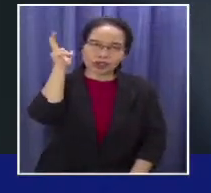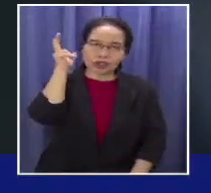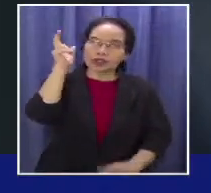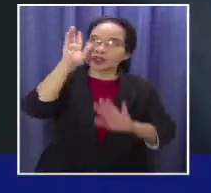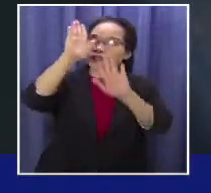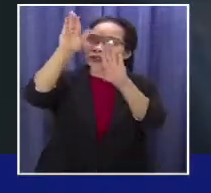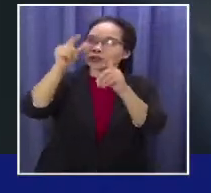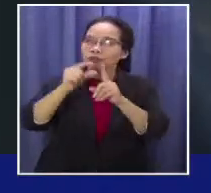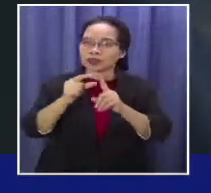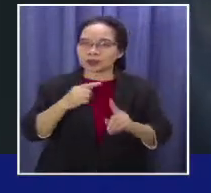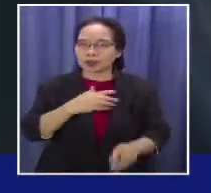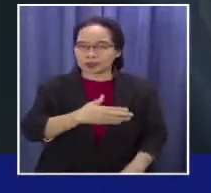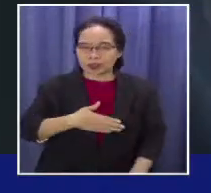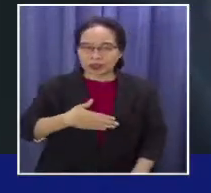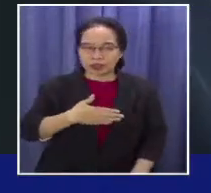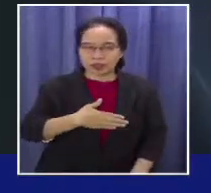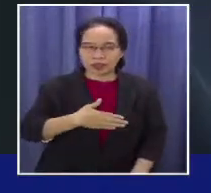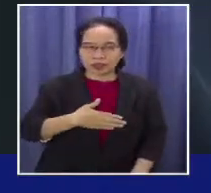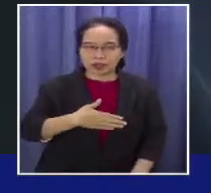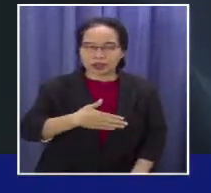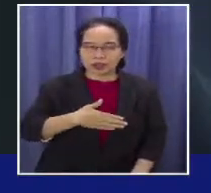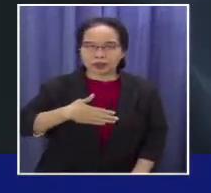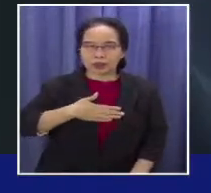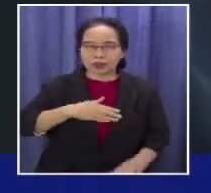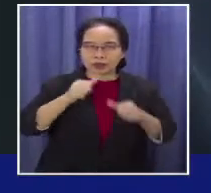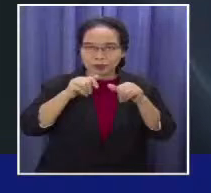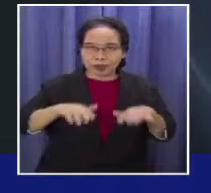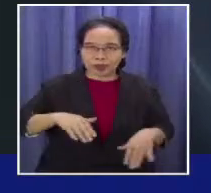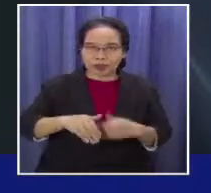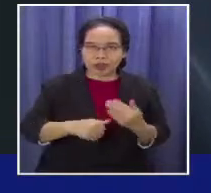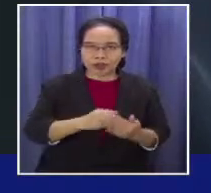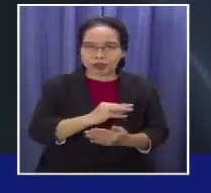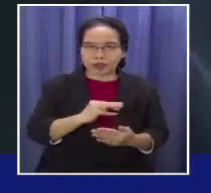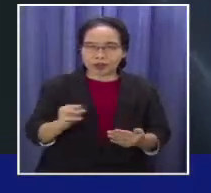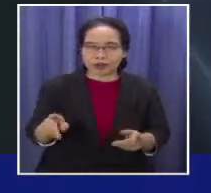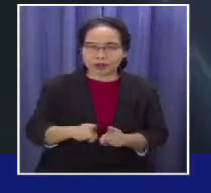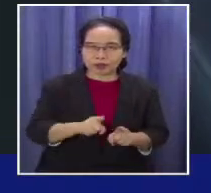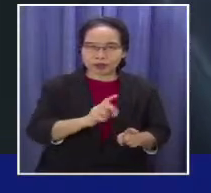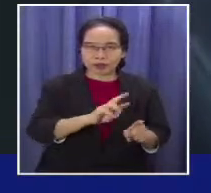o tie na yɛnyanko nipa waka yɛn ho